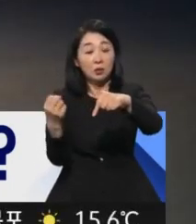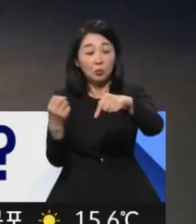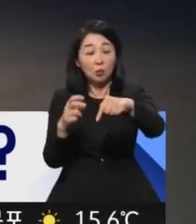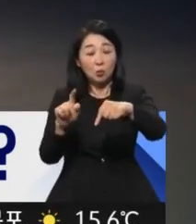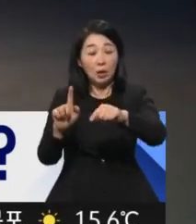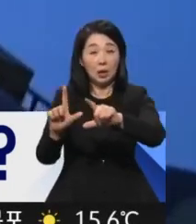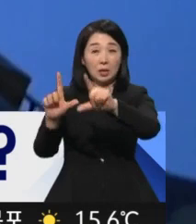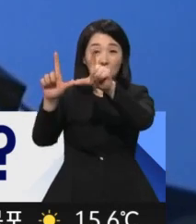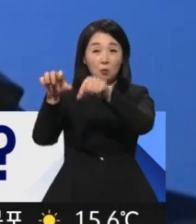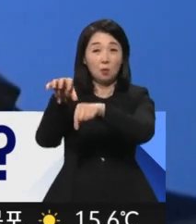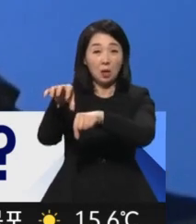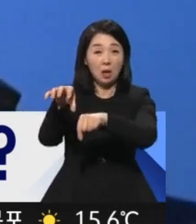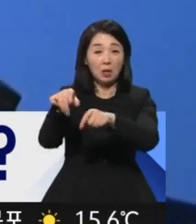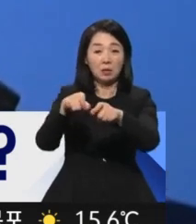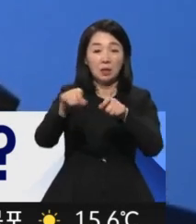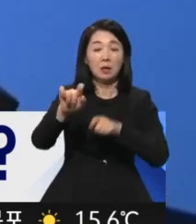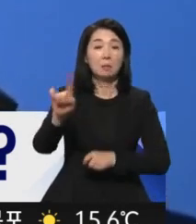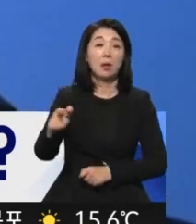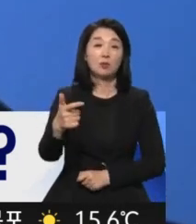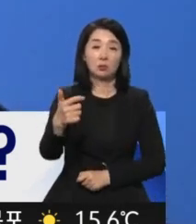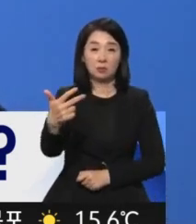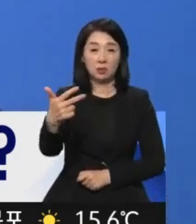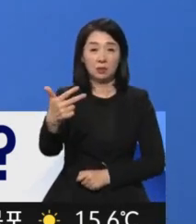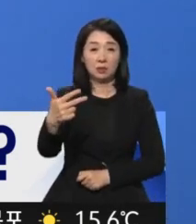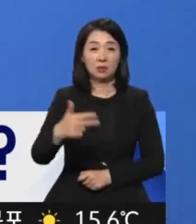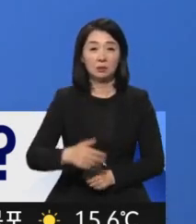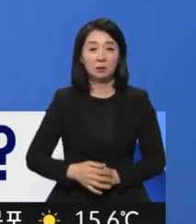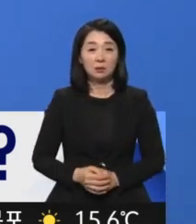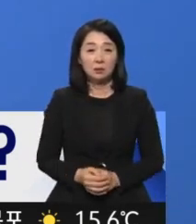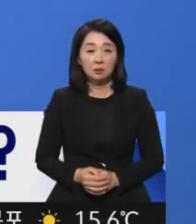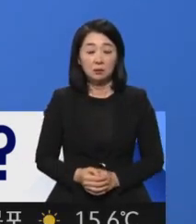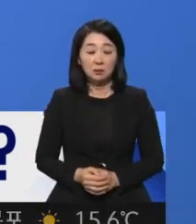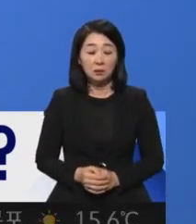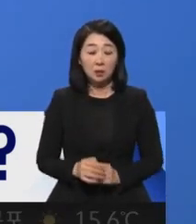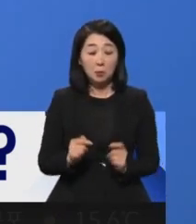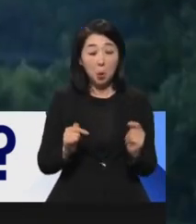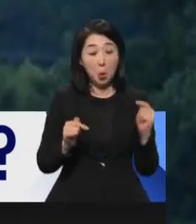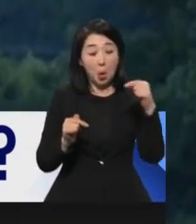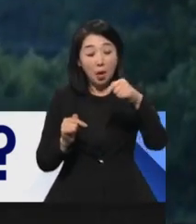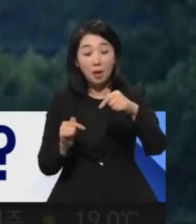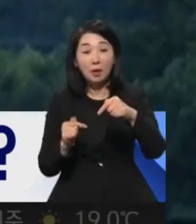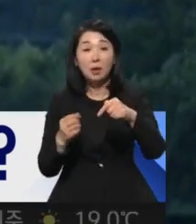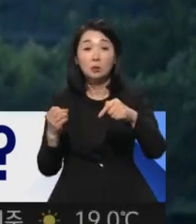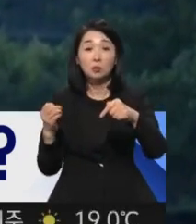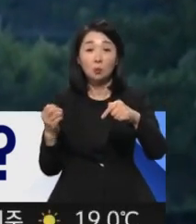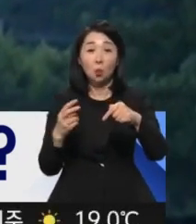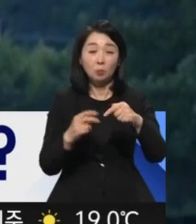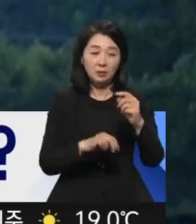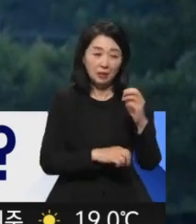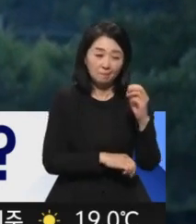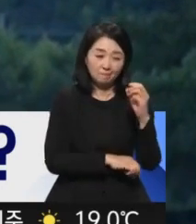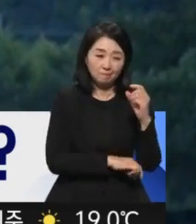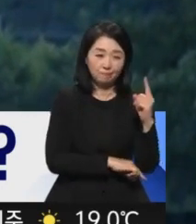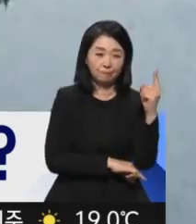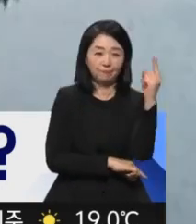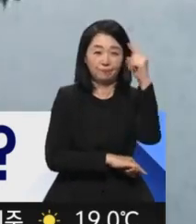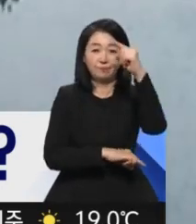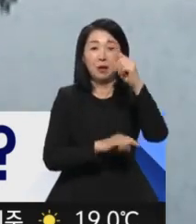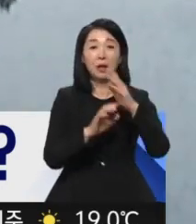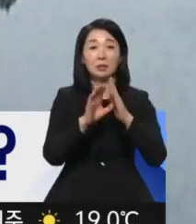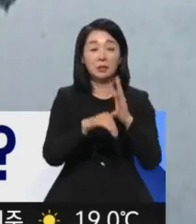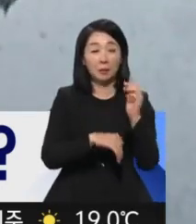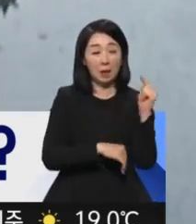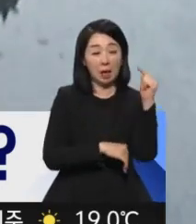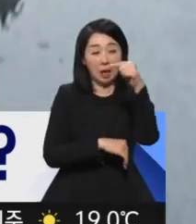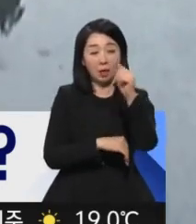서북방 167km였습니다. 네. 그러니까 단거리 미사일 같은 경우도 그렇고 미사일이 일단 발사될 때는 그 발사